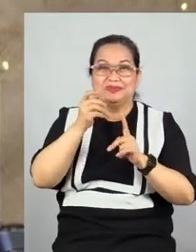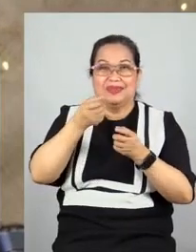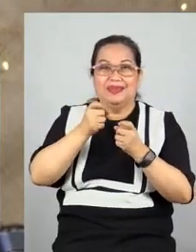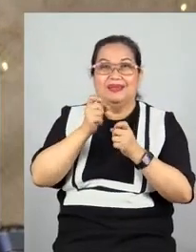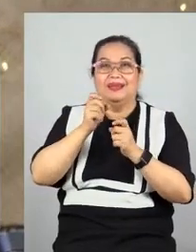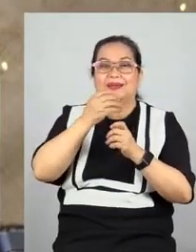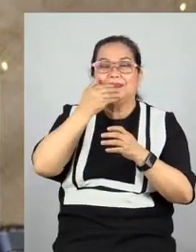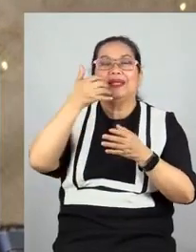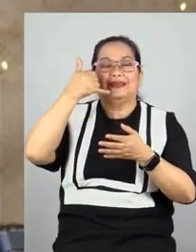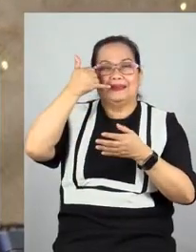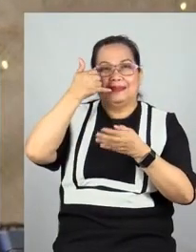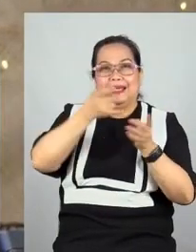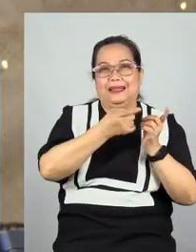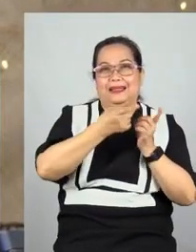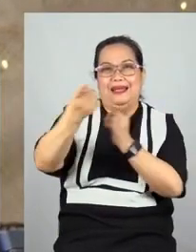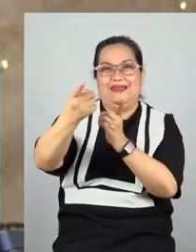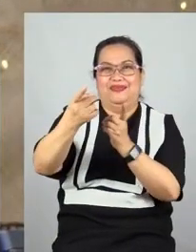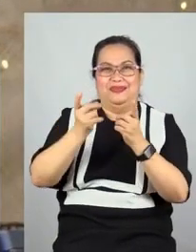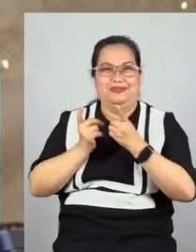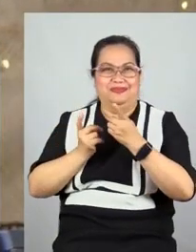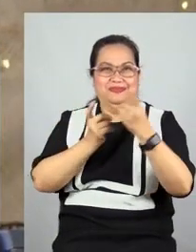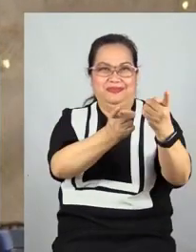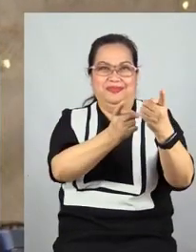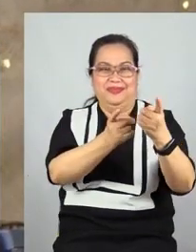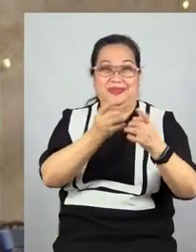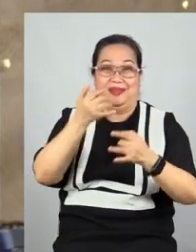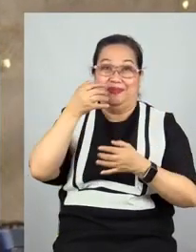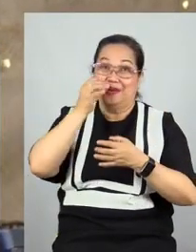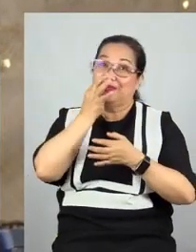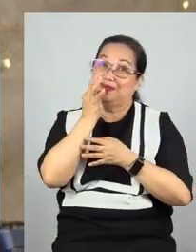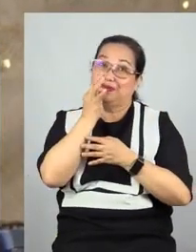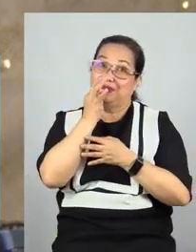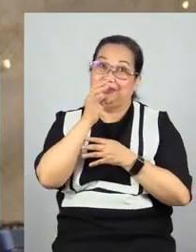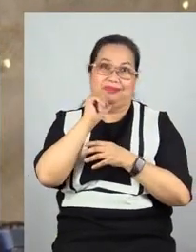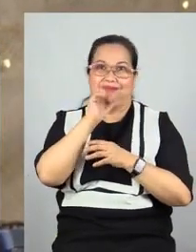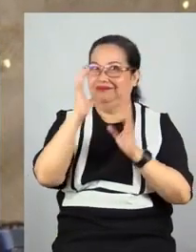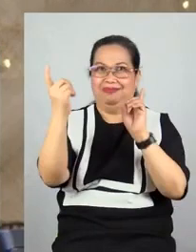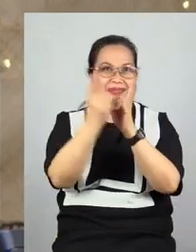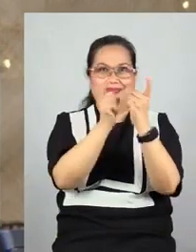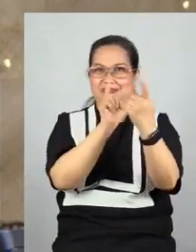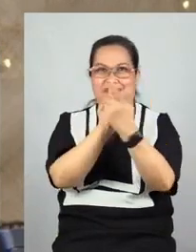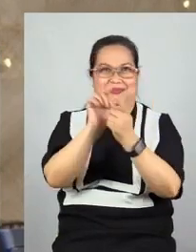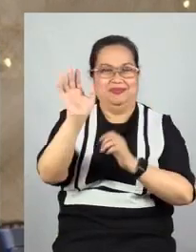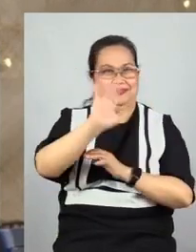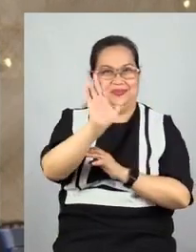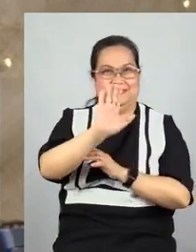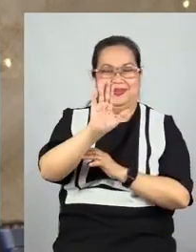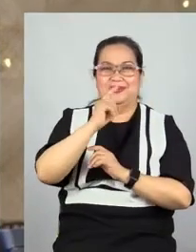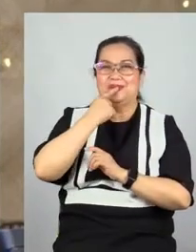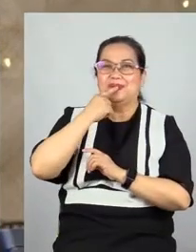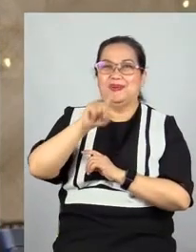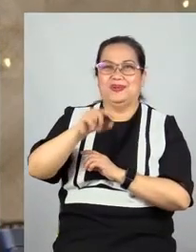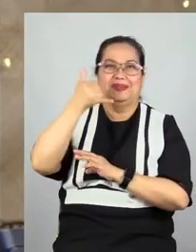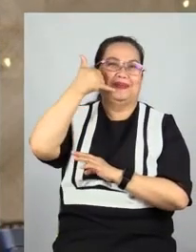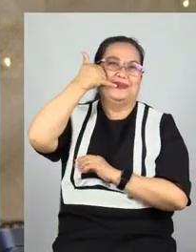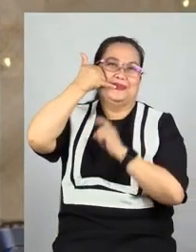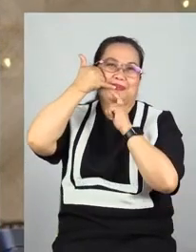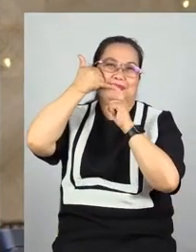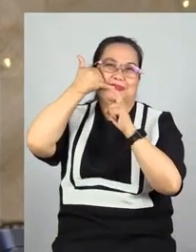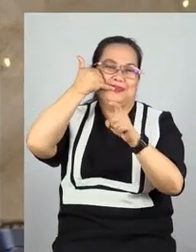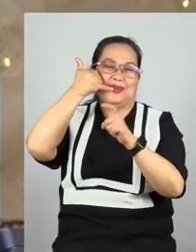nagpapadalahan na lang sila ng pagkain. No? So, o kaya, o-order na lang sila ng pagkain.